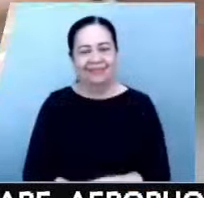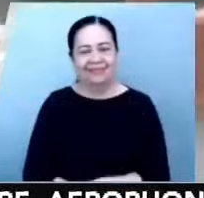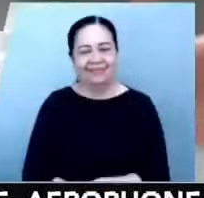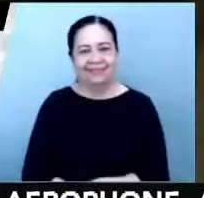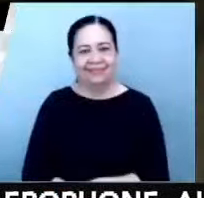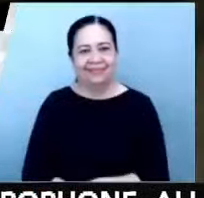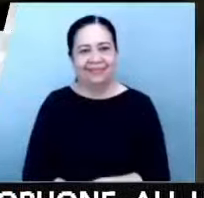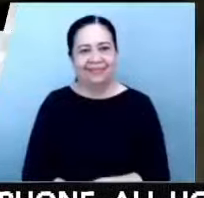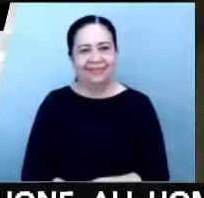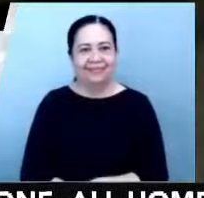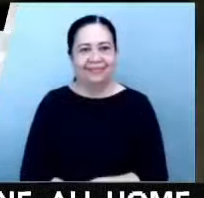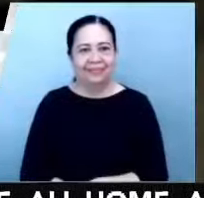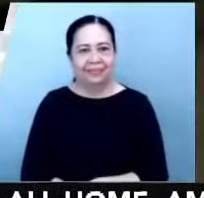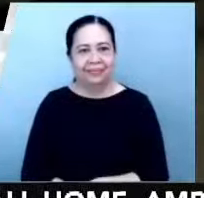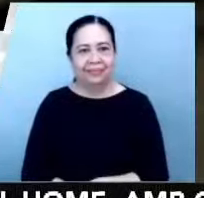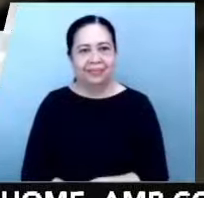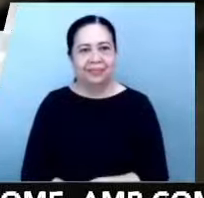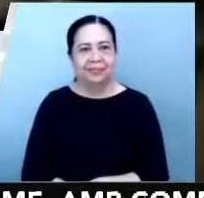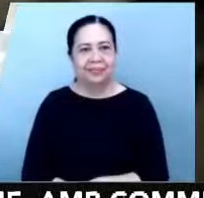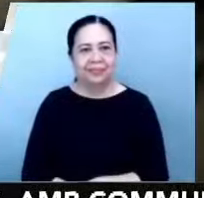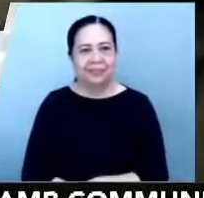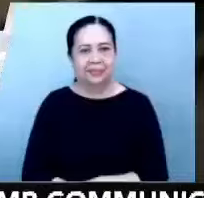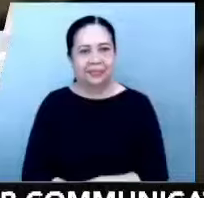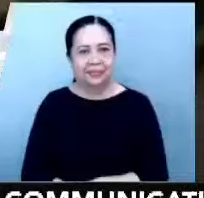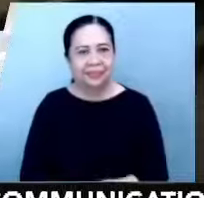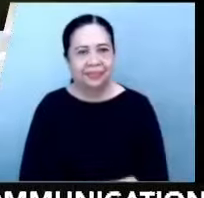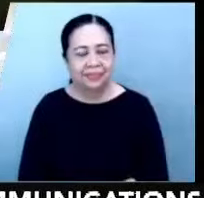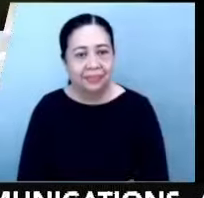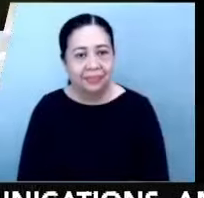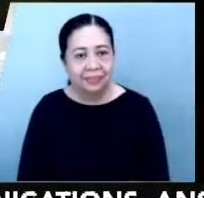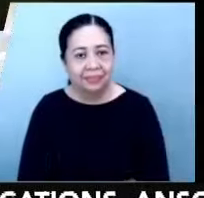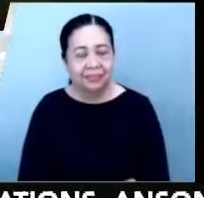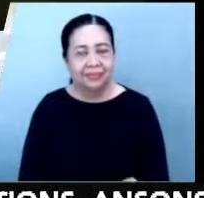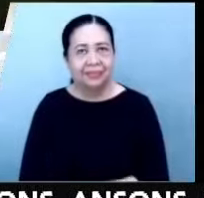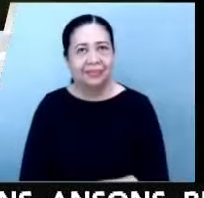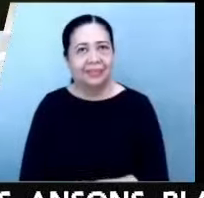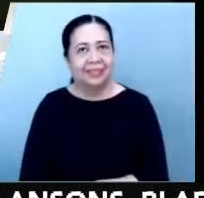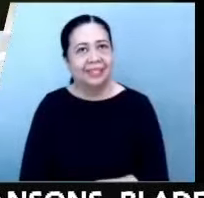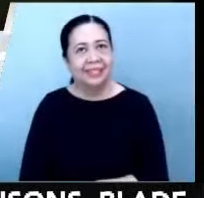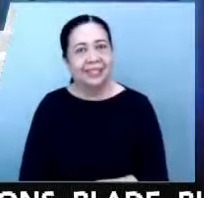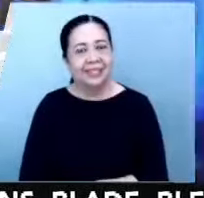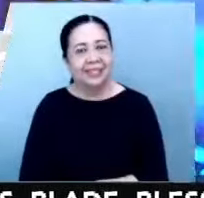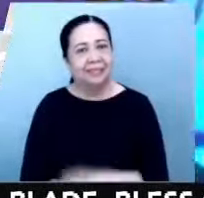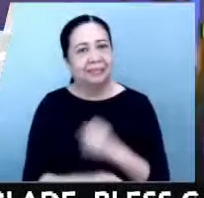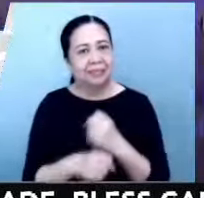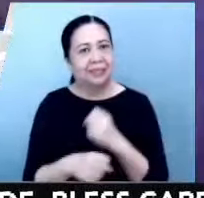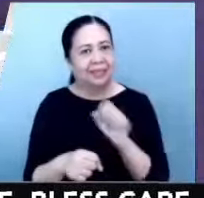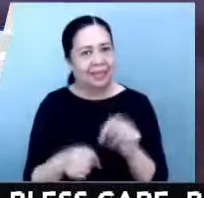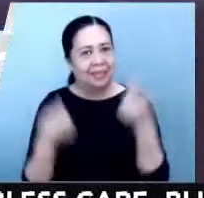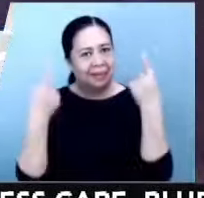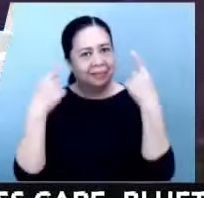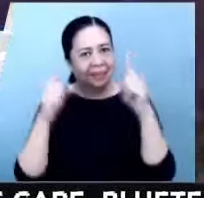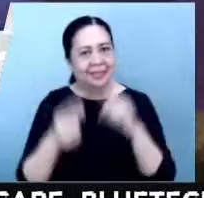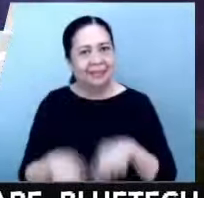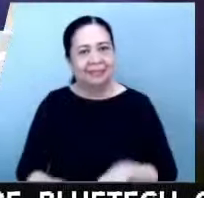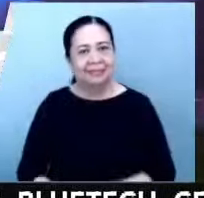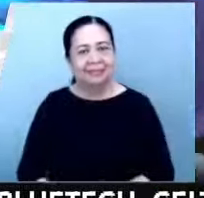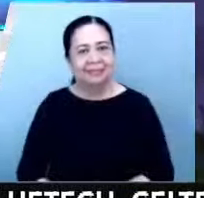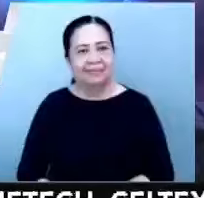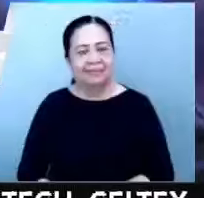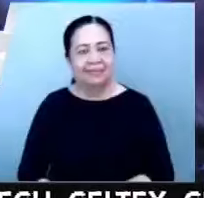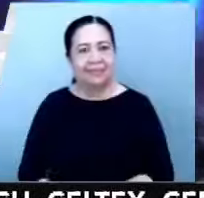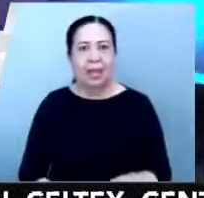Ethan. Magtatagpo din ang mga features natin. Let's make that happen. The long wait is